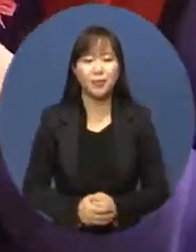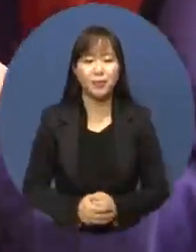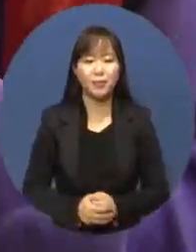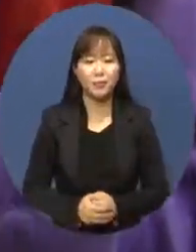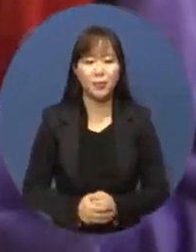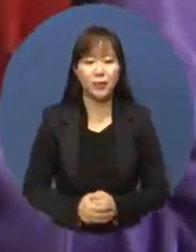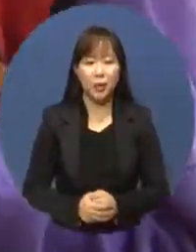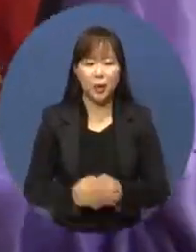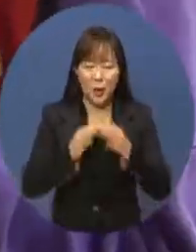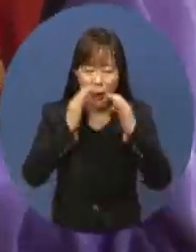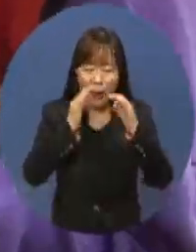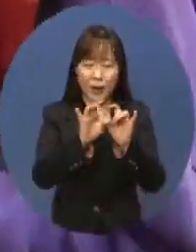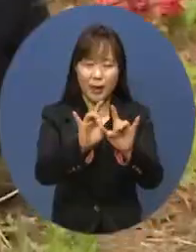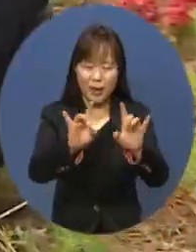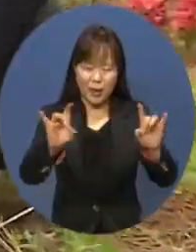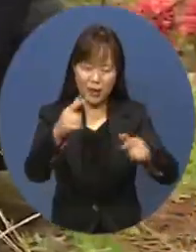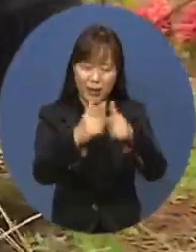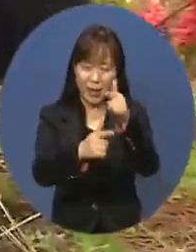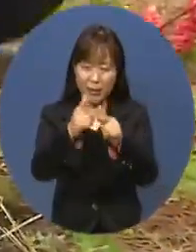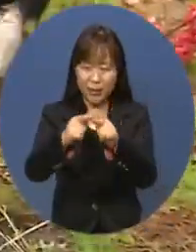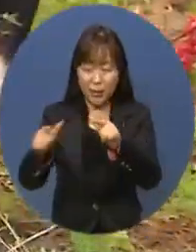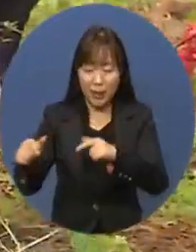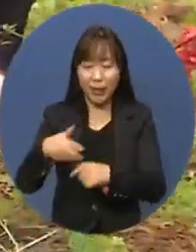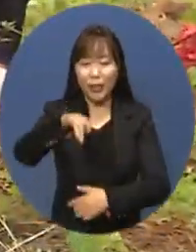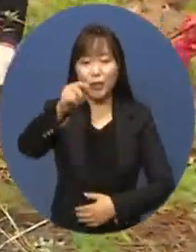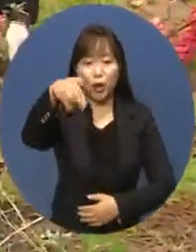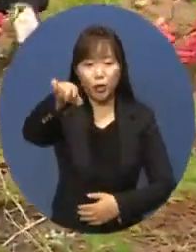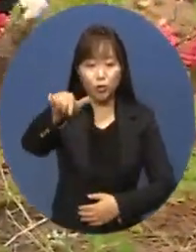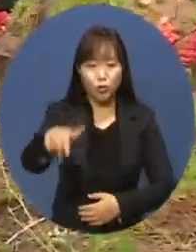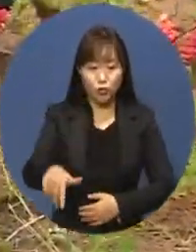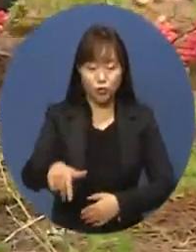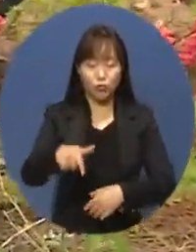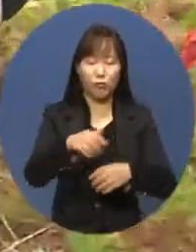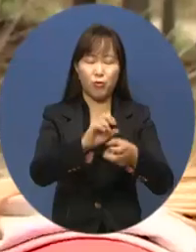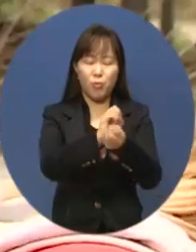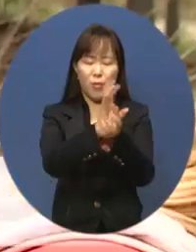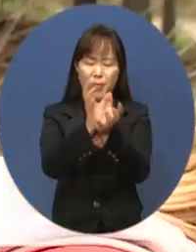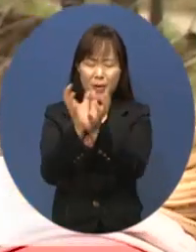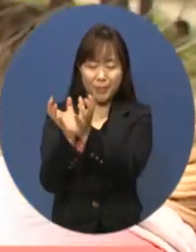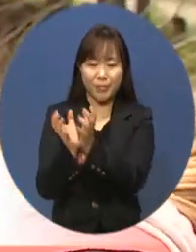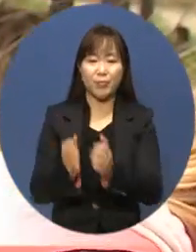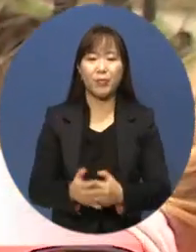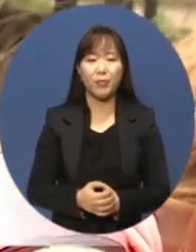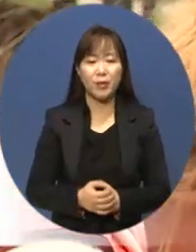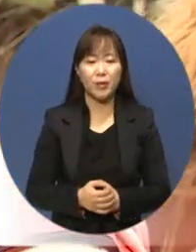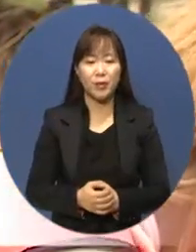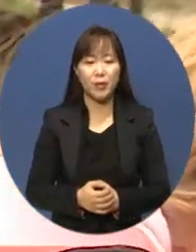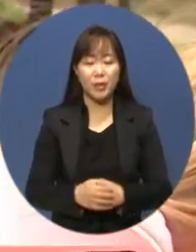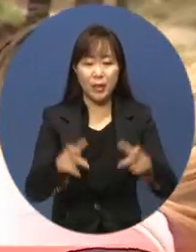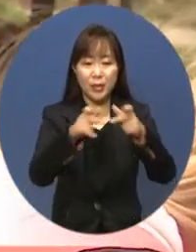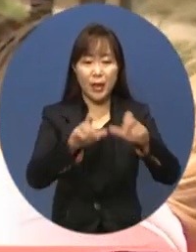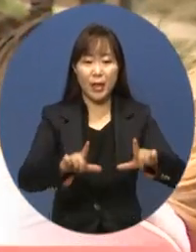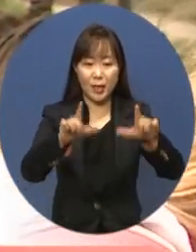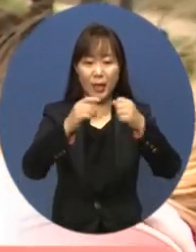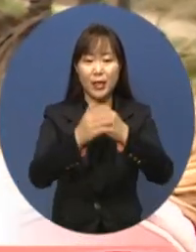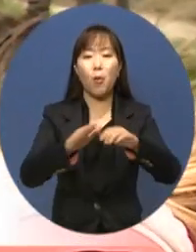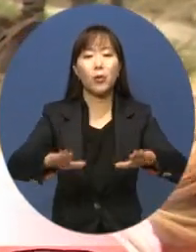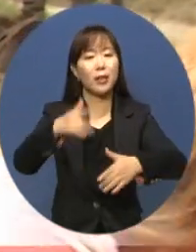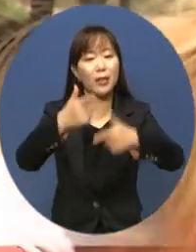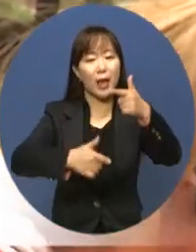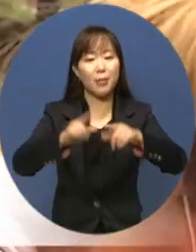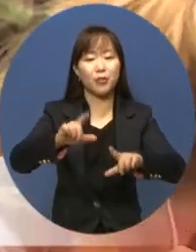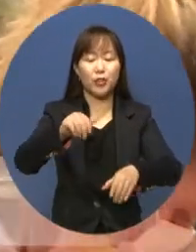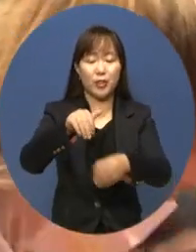정성을 담은 한 그루 한 그루가 모여 철쭉이 가득 피어납니다. 장애인의 날이니까 오늘 나무를